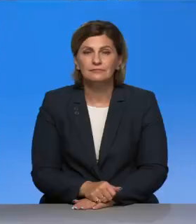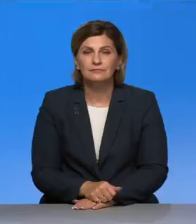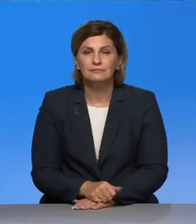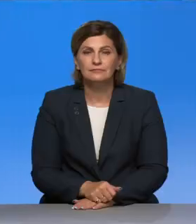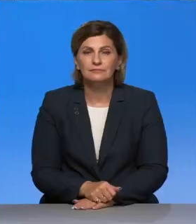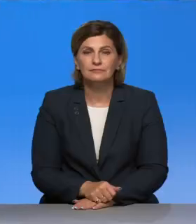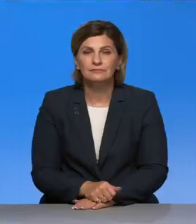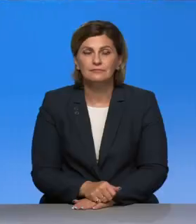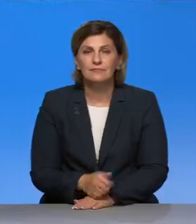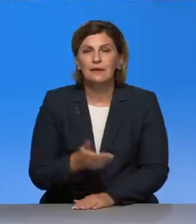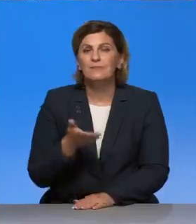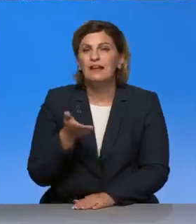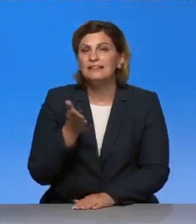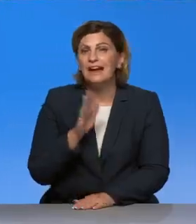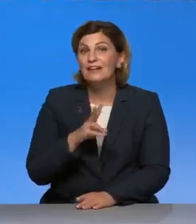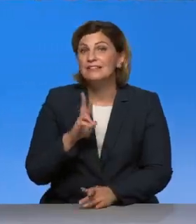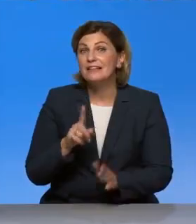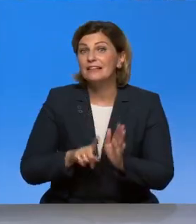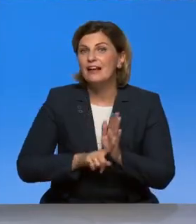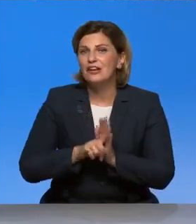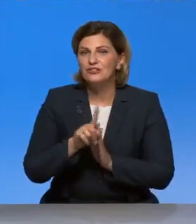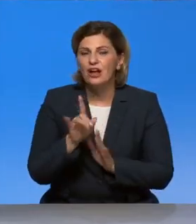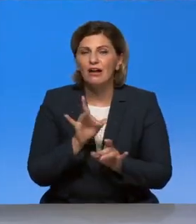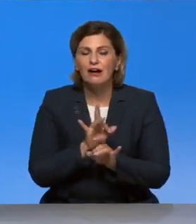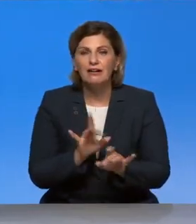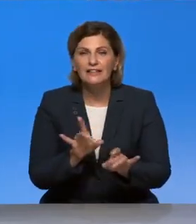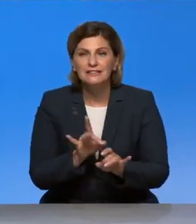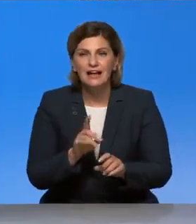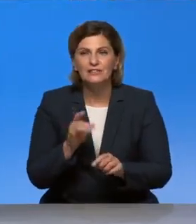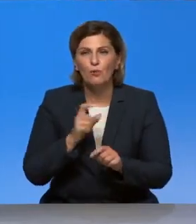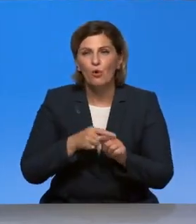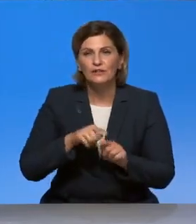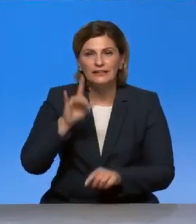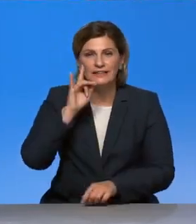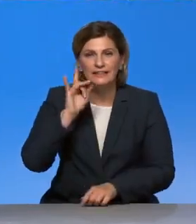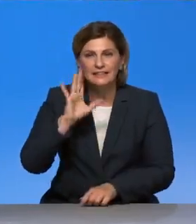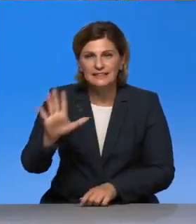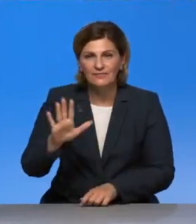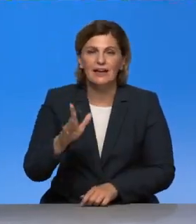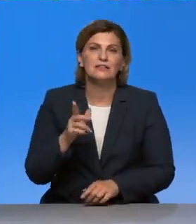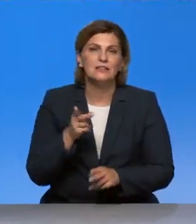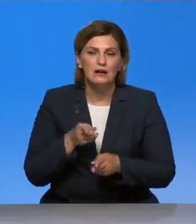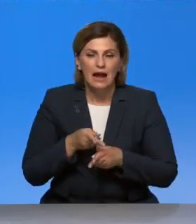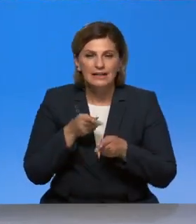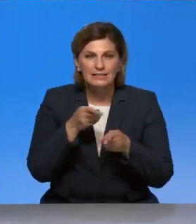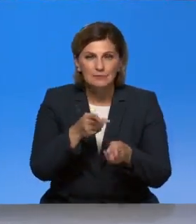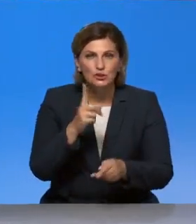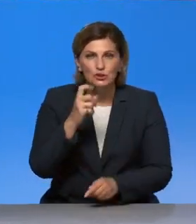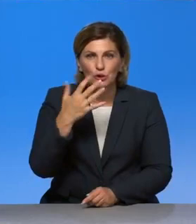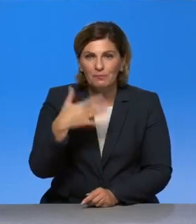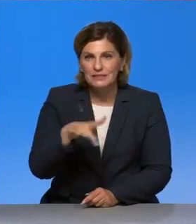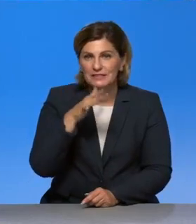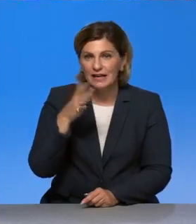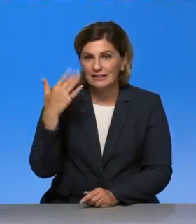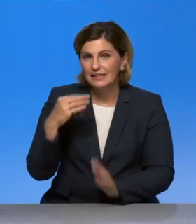Давайте для начала расскажем о той самой знаменитой экспедиции почти 150 лет назад, 19